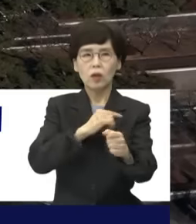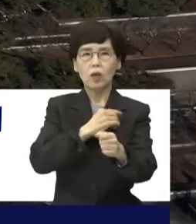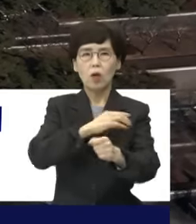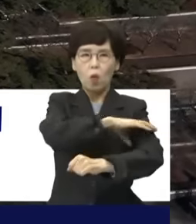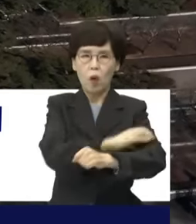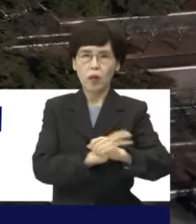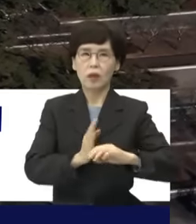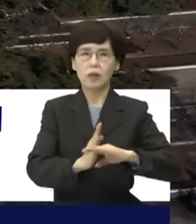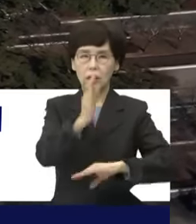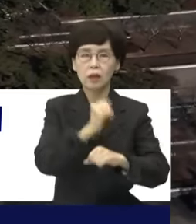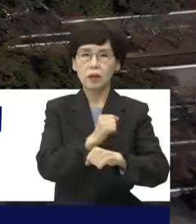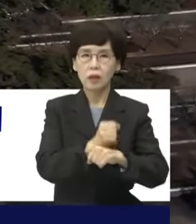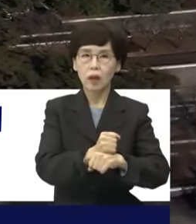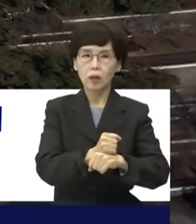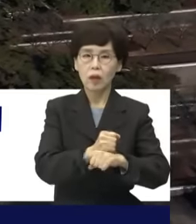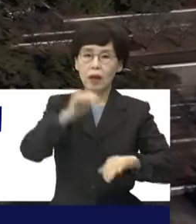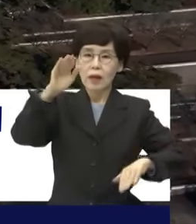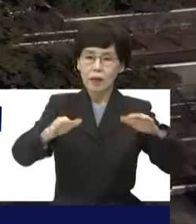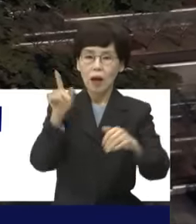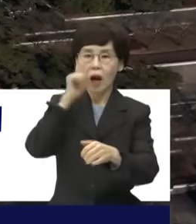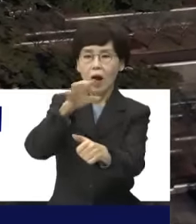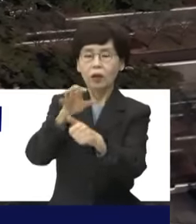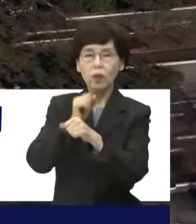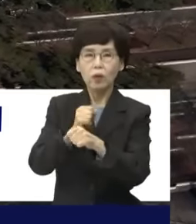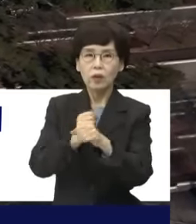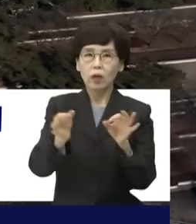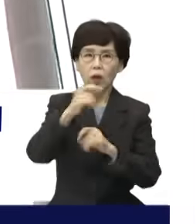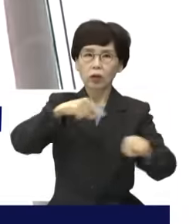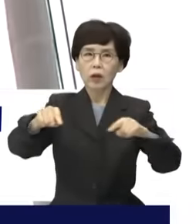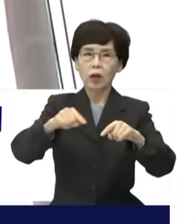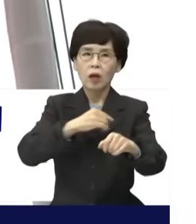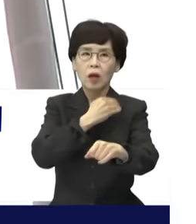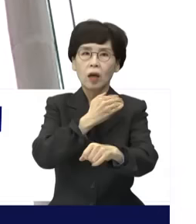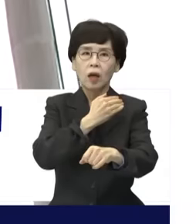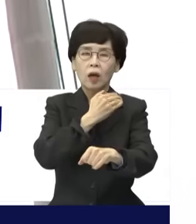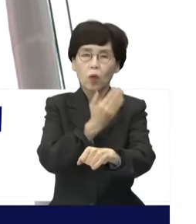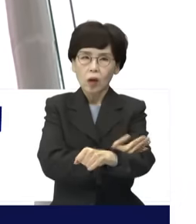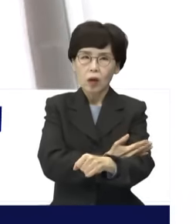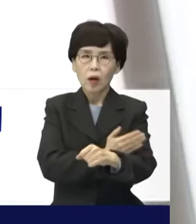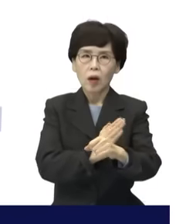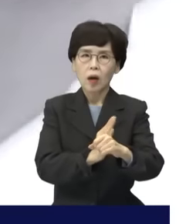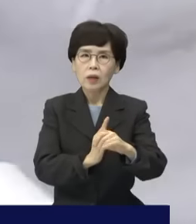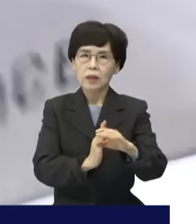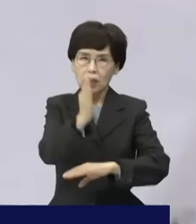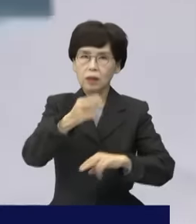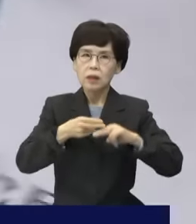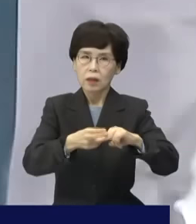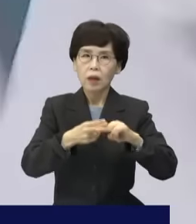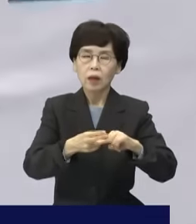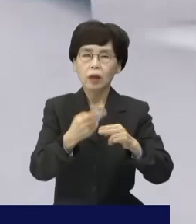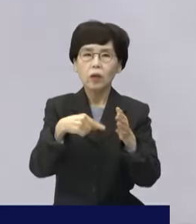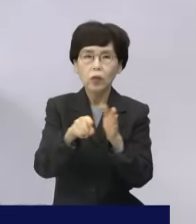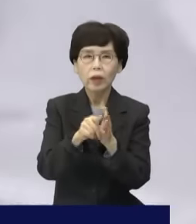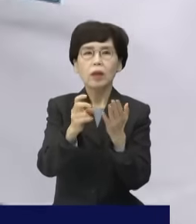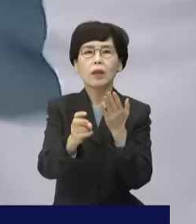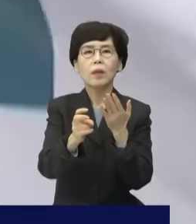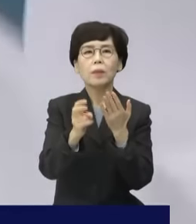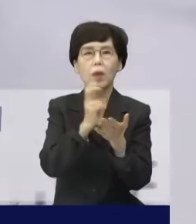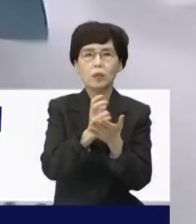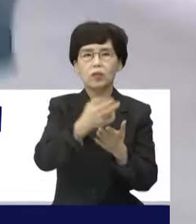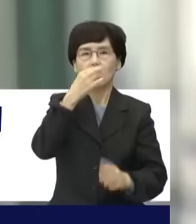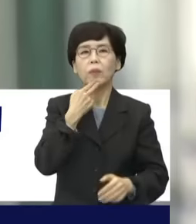남용하고 정보 비대칭을 악용함으로써 경제권력 남용을 막기 위해 만든 제도적 장치를 무력화했다면서